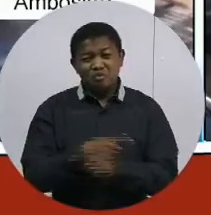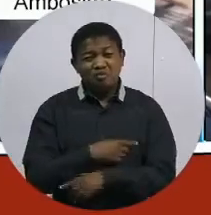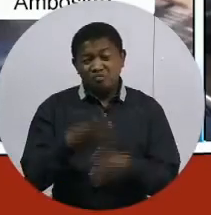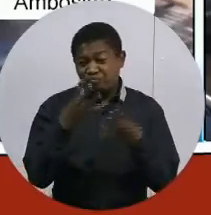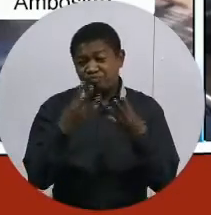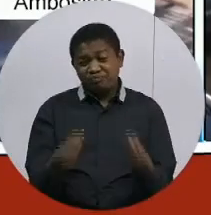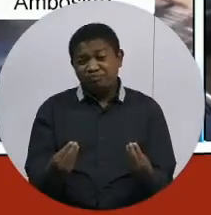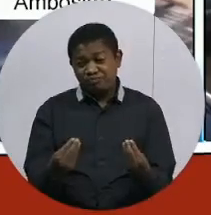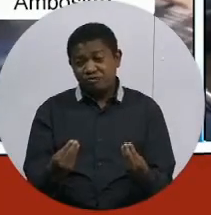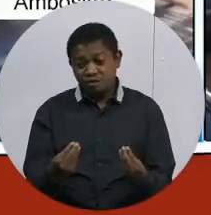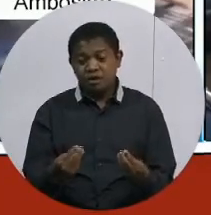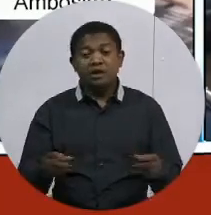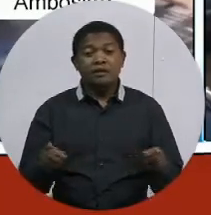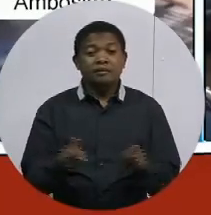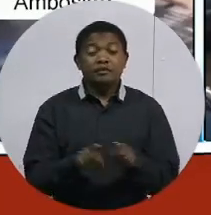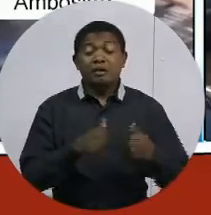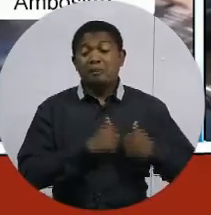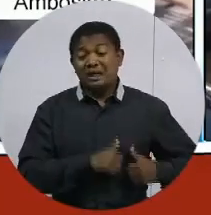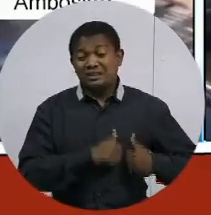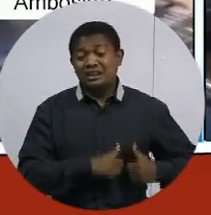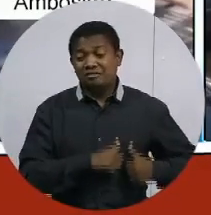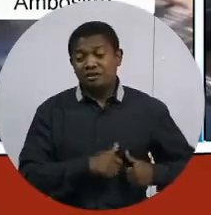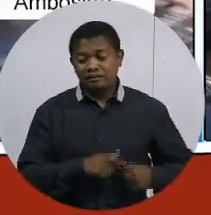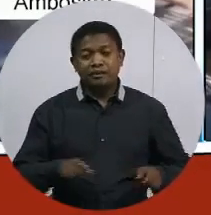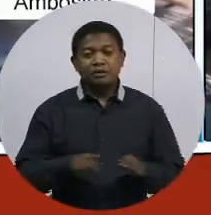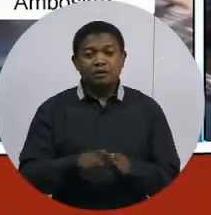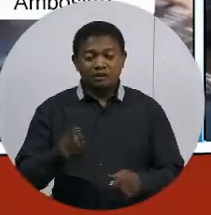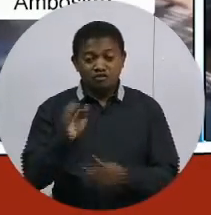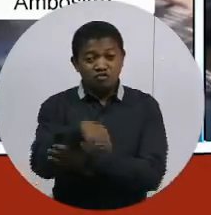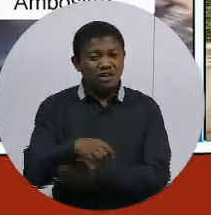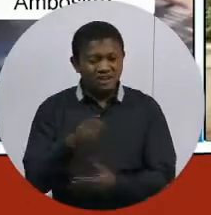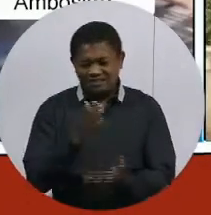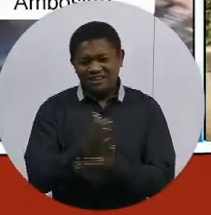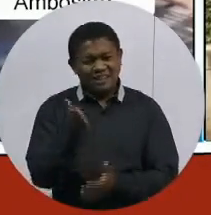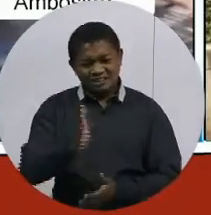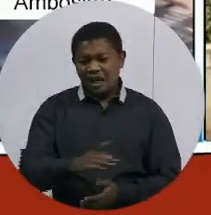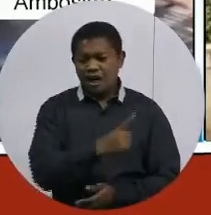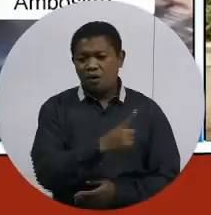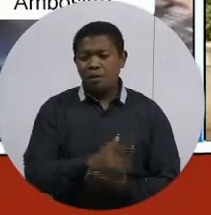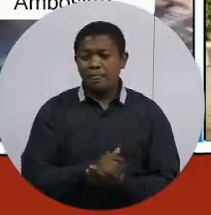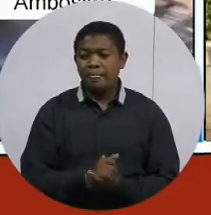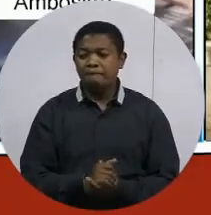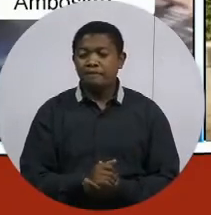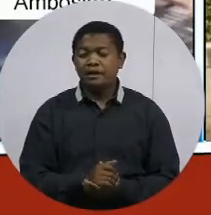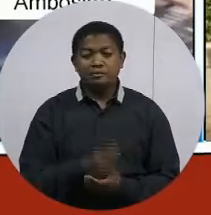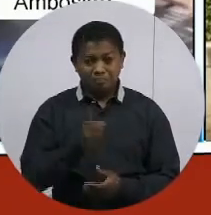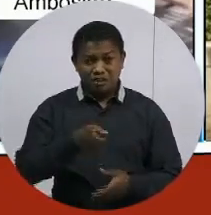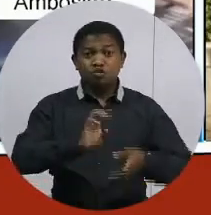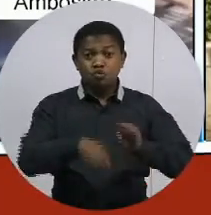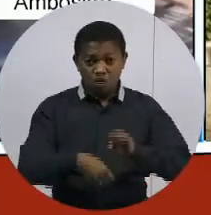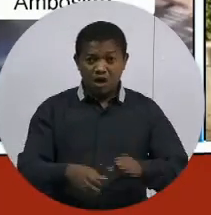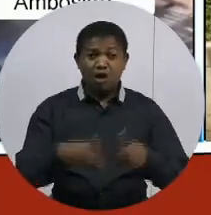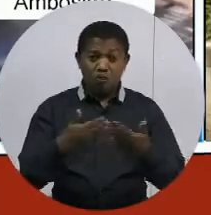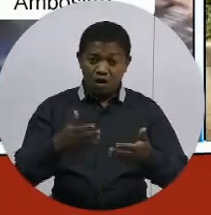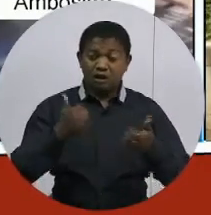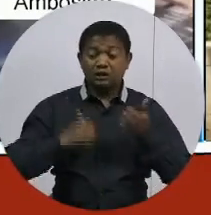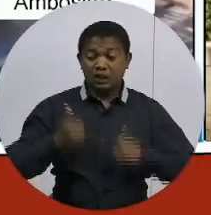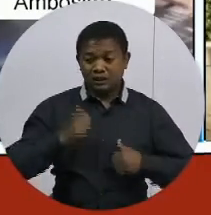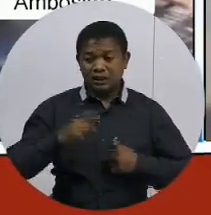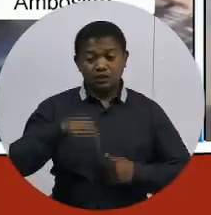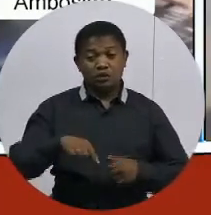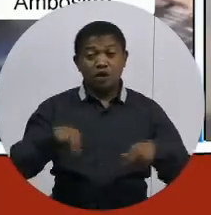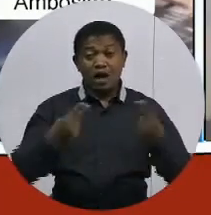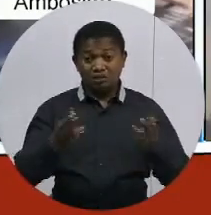tena hisy ilay vokatra asa-pahitanana amin'izay fampiasana izay. Misedra olana arak'izany ireo tantsaha noho ny tsy fisiany